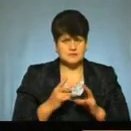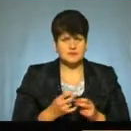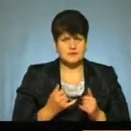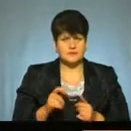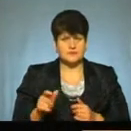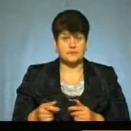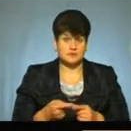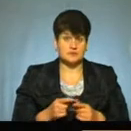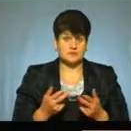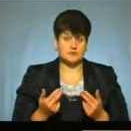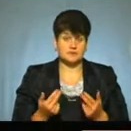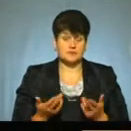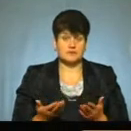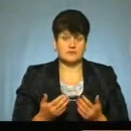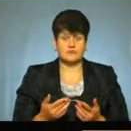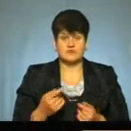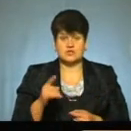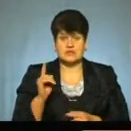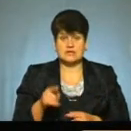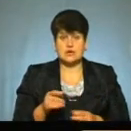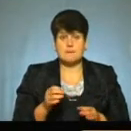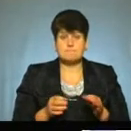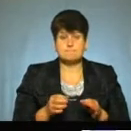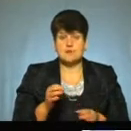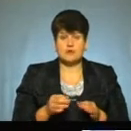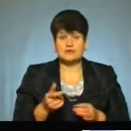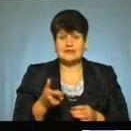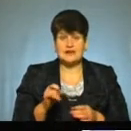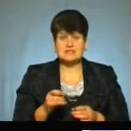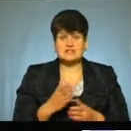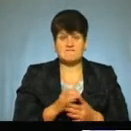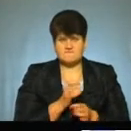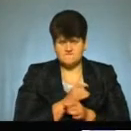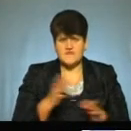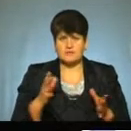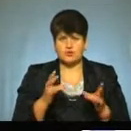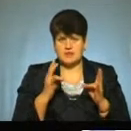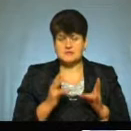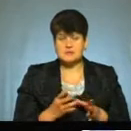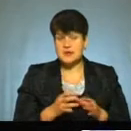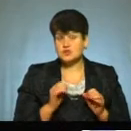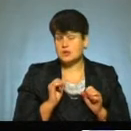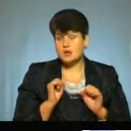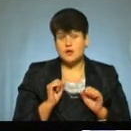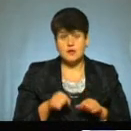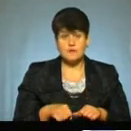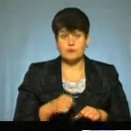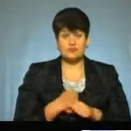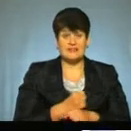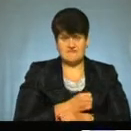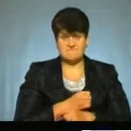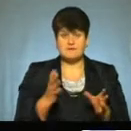мешканців? Звичайно, це становить, тому що ви знаєте, що природний газ метан, він вибухонебезпечний. І він може спричинити